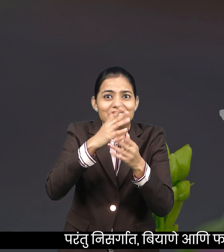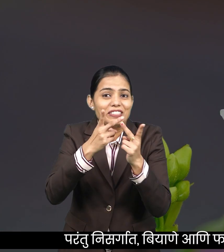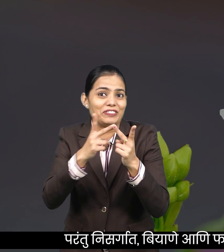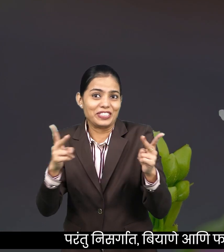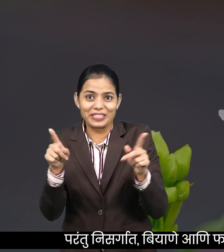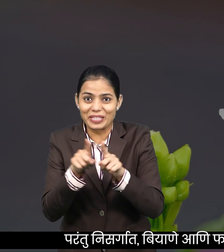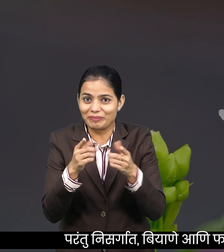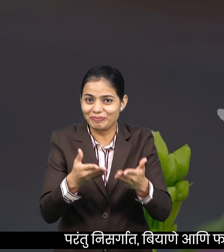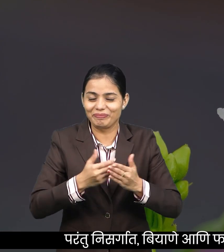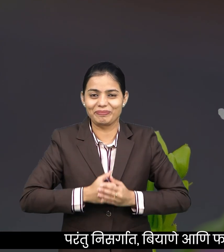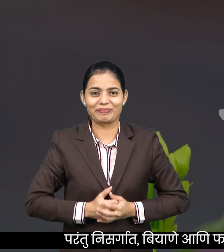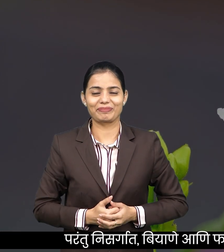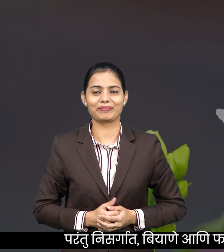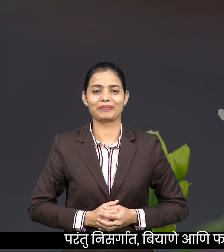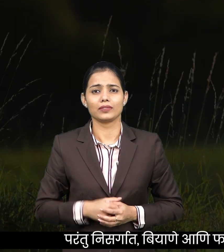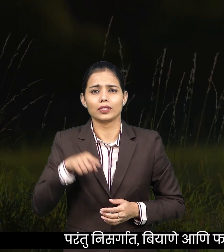पसरतात.